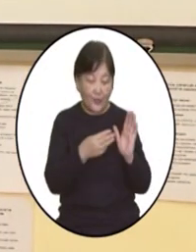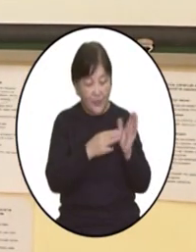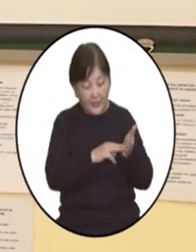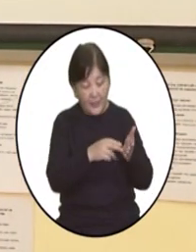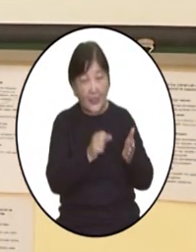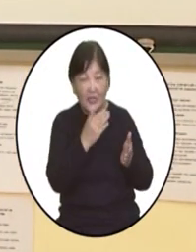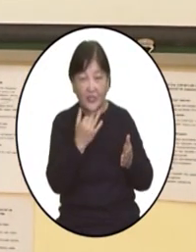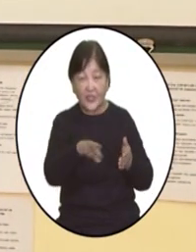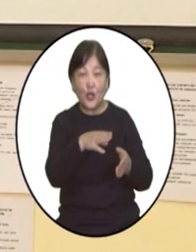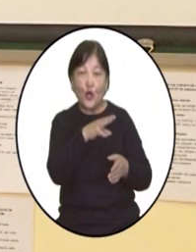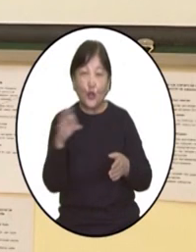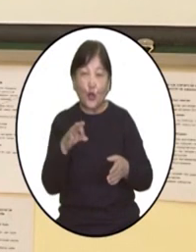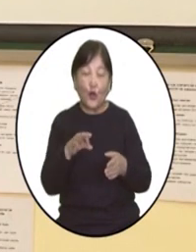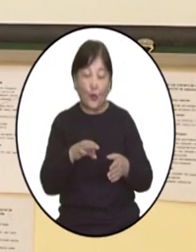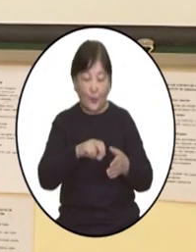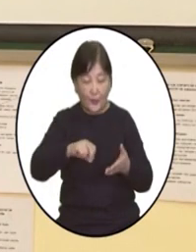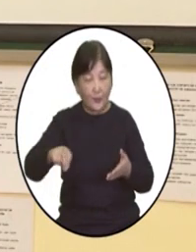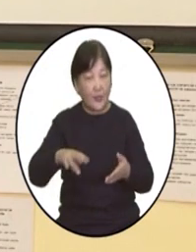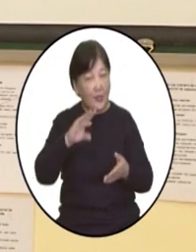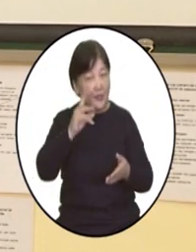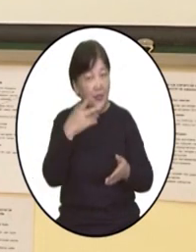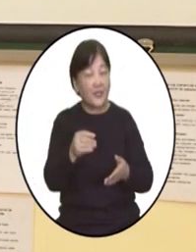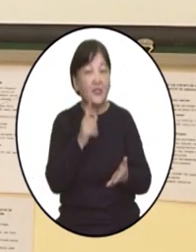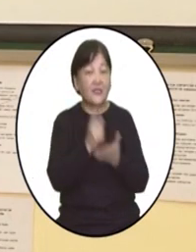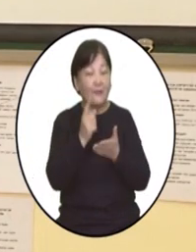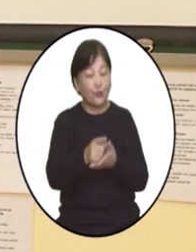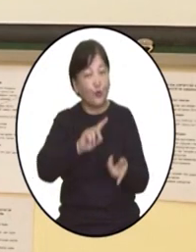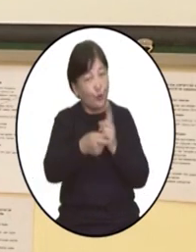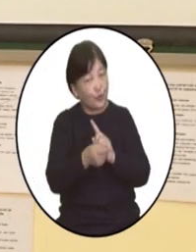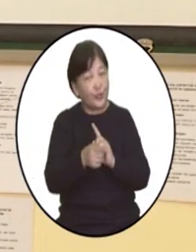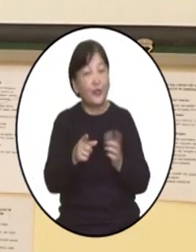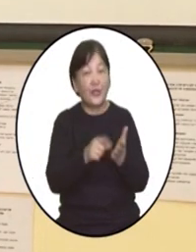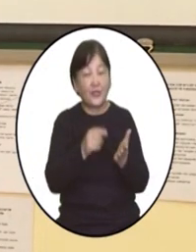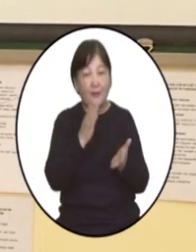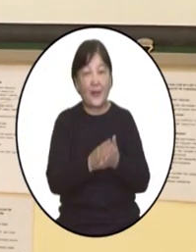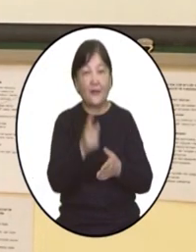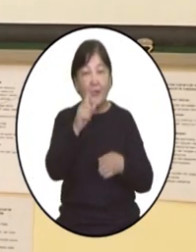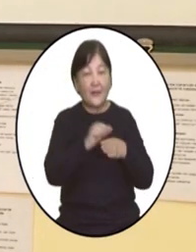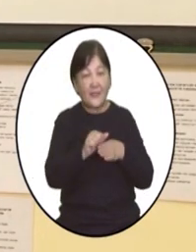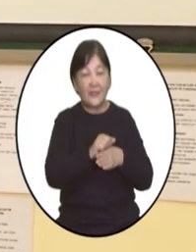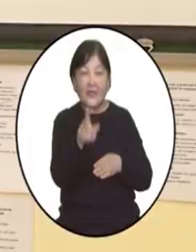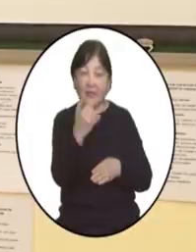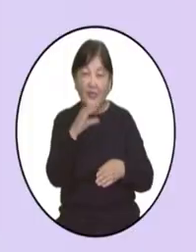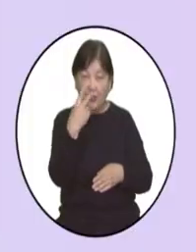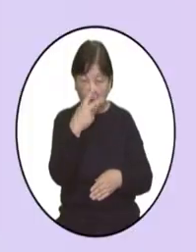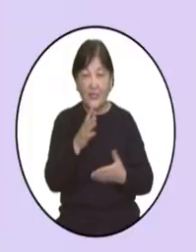ашиглаад бодлого батхад нэгжийн шилжүүлэг заашгүй хэрэглэгддэг. За, одоо бүгд энийг дасгалаар бүгдрээ хийж